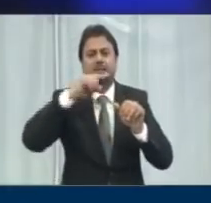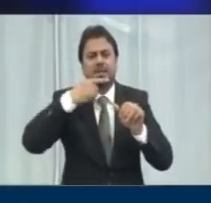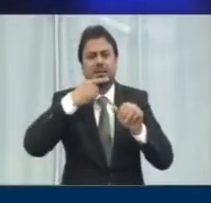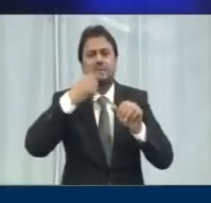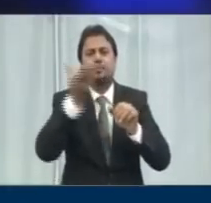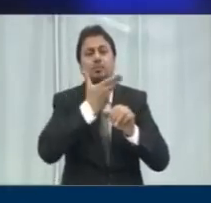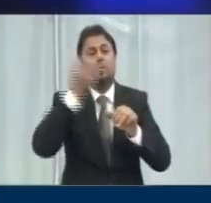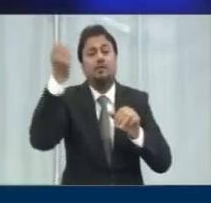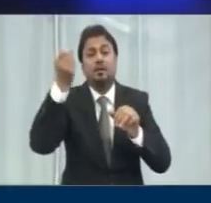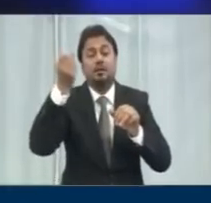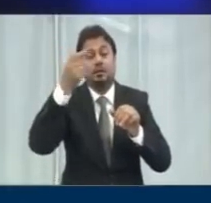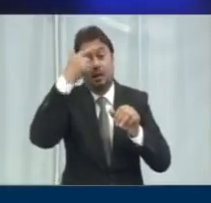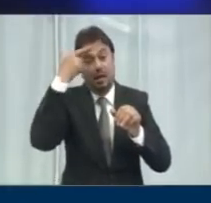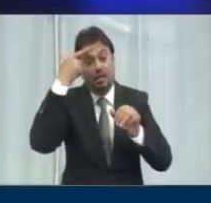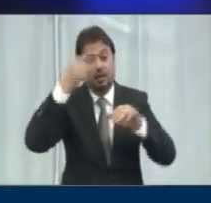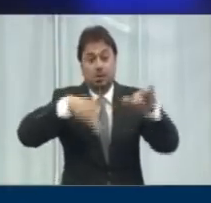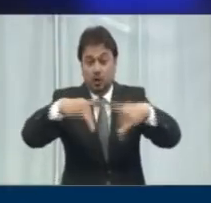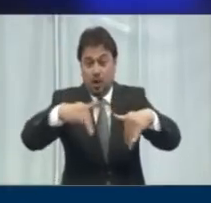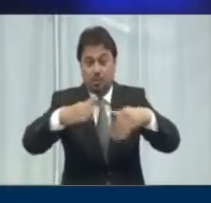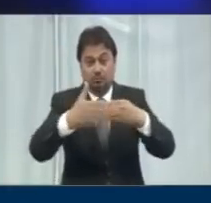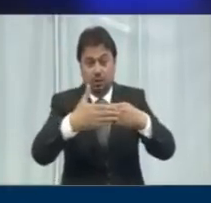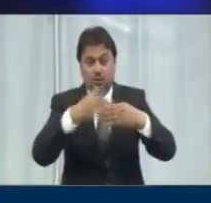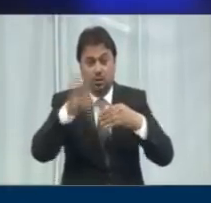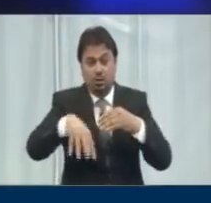وباقي المحافظات؟